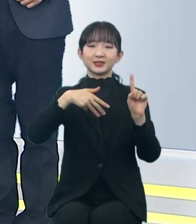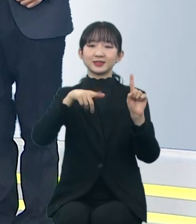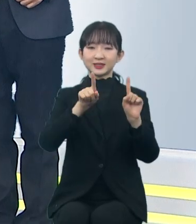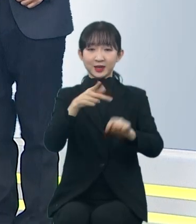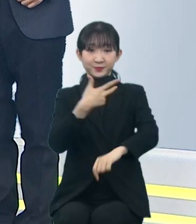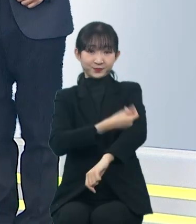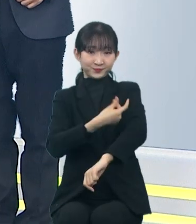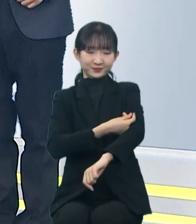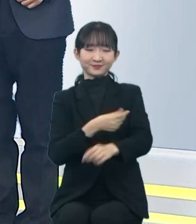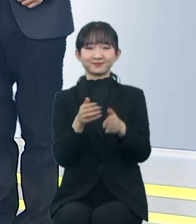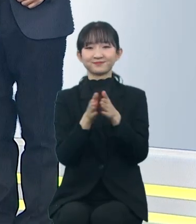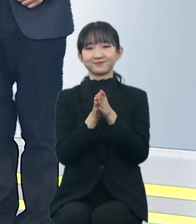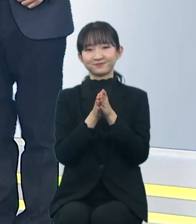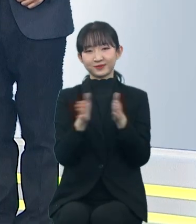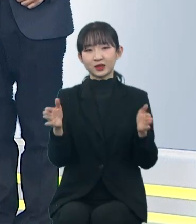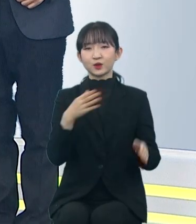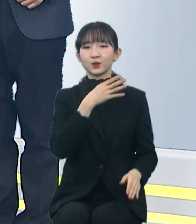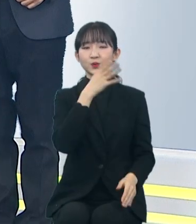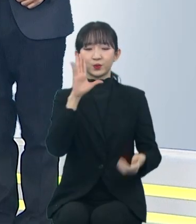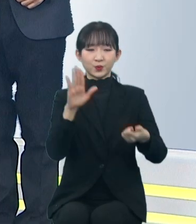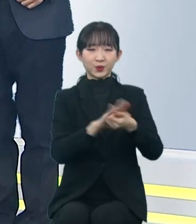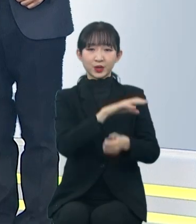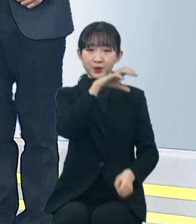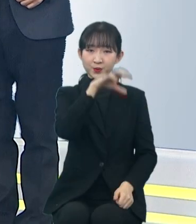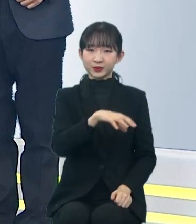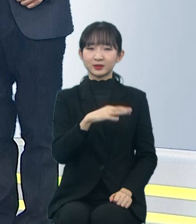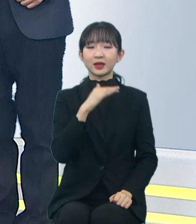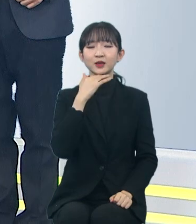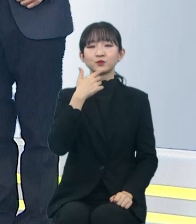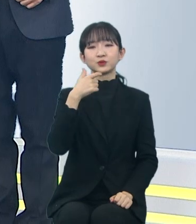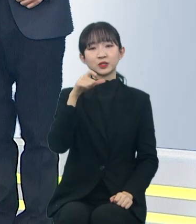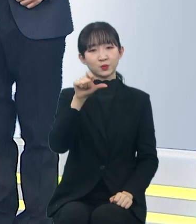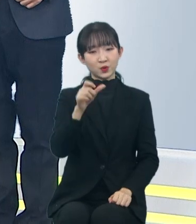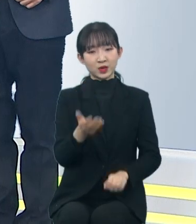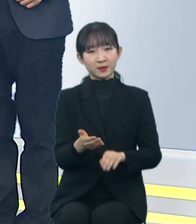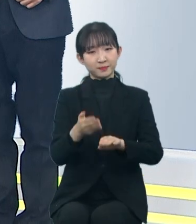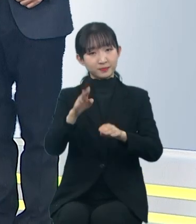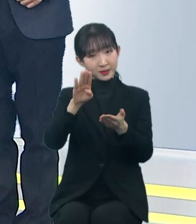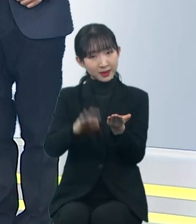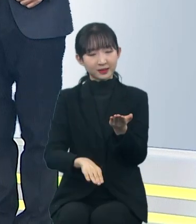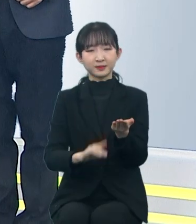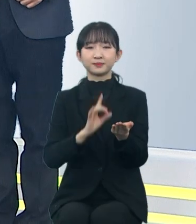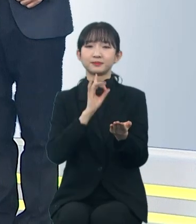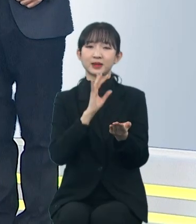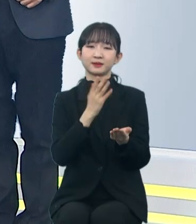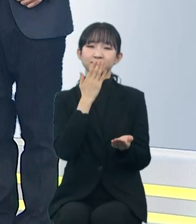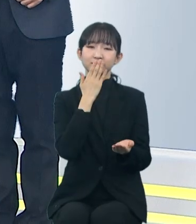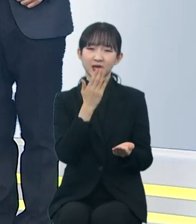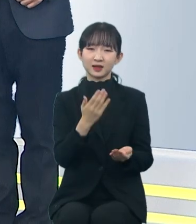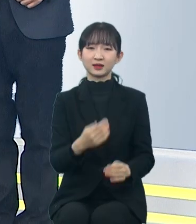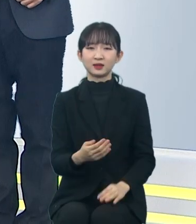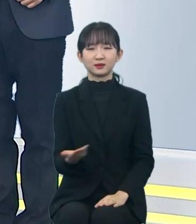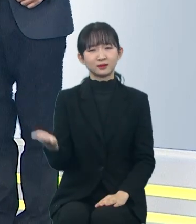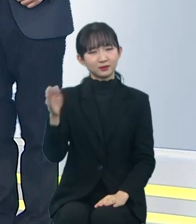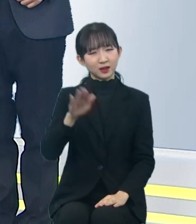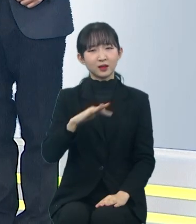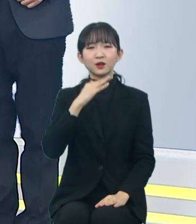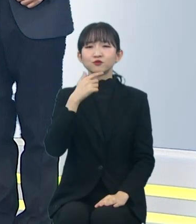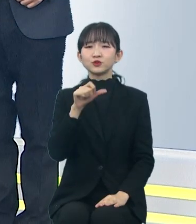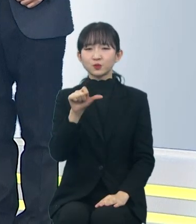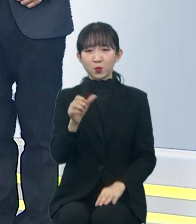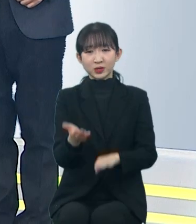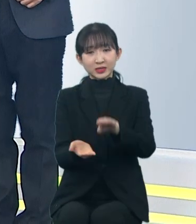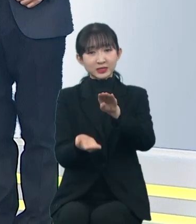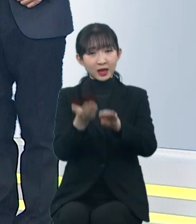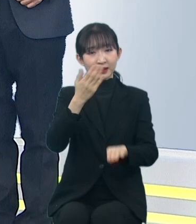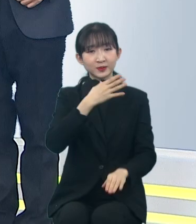예방접종이 시작됩니다. 요양시설의 경우 만 65세 미만의 입소자와 종사자가 대상인데요. 하지만 만 65세 이상